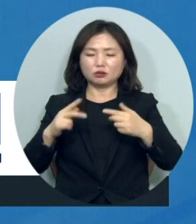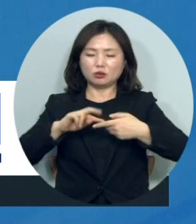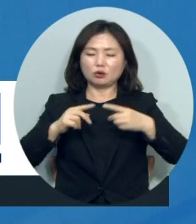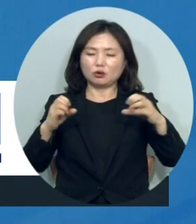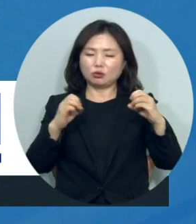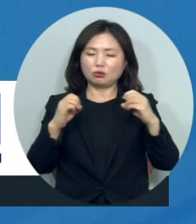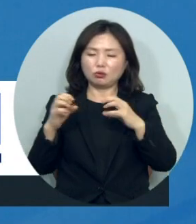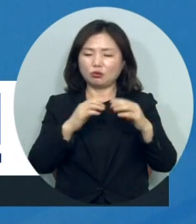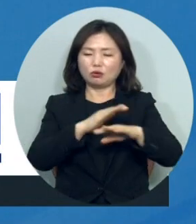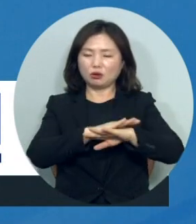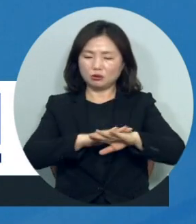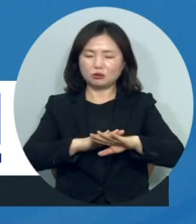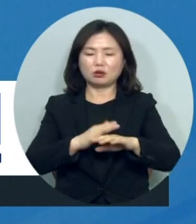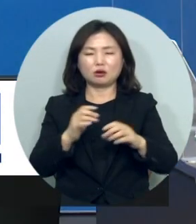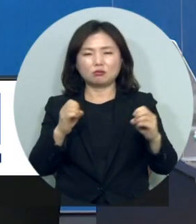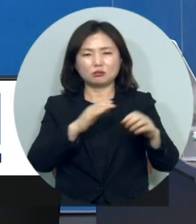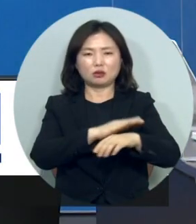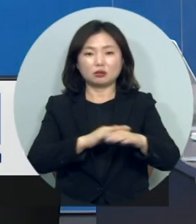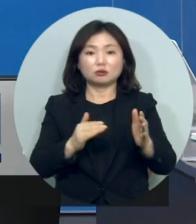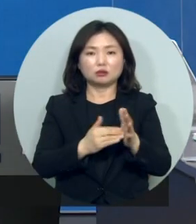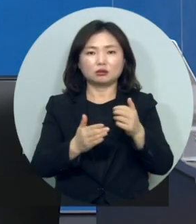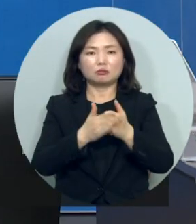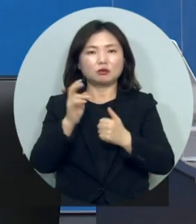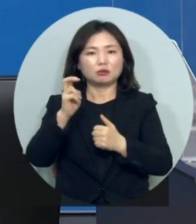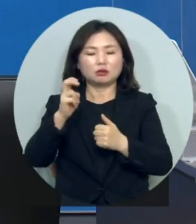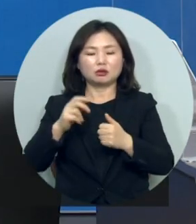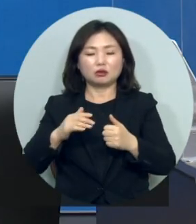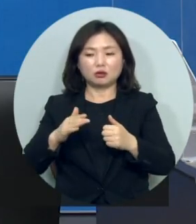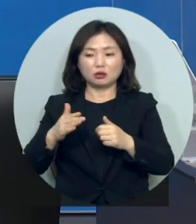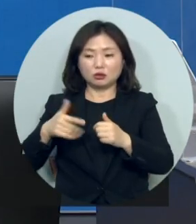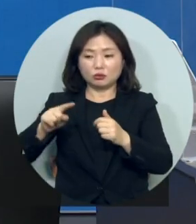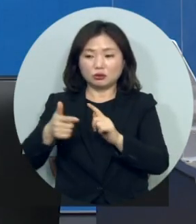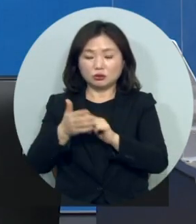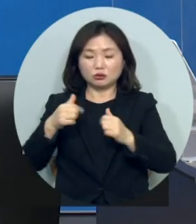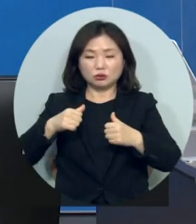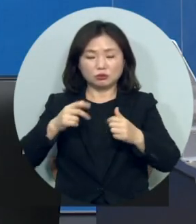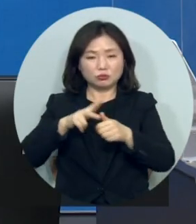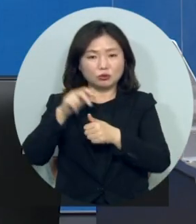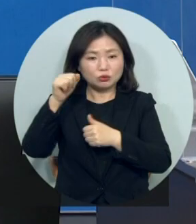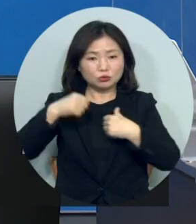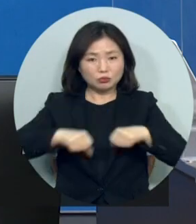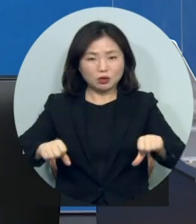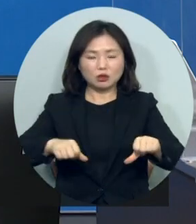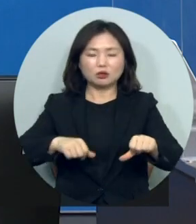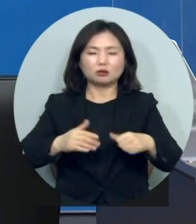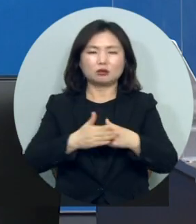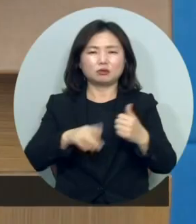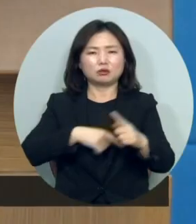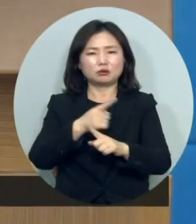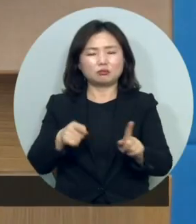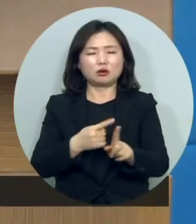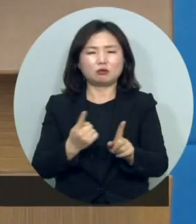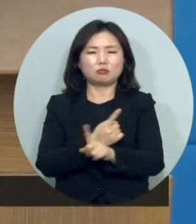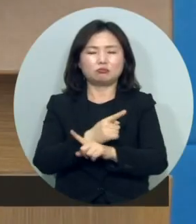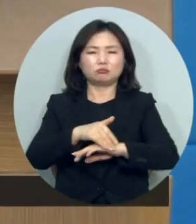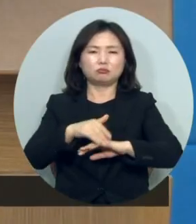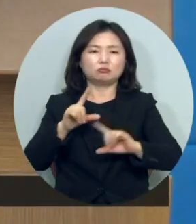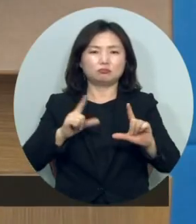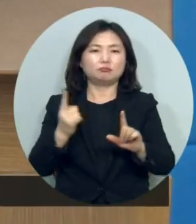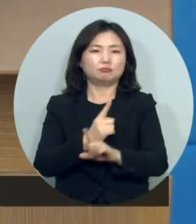조율이 된 것으로 전망되는 가운데 현직 시장의 불출마 로 대구시장 선거 판도가 크게 요동칠 것으로